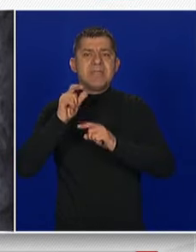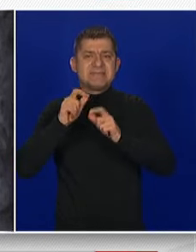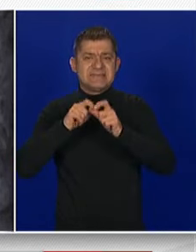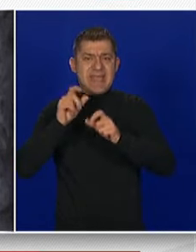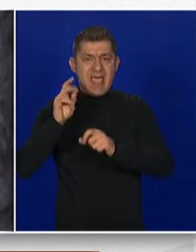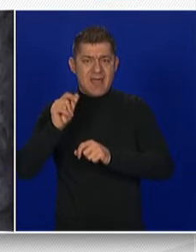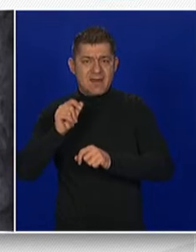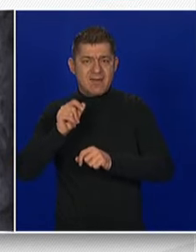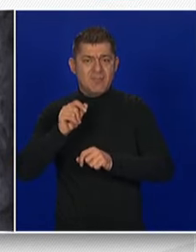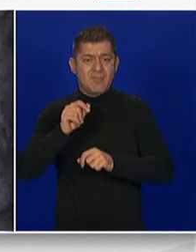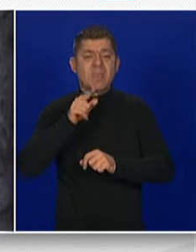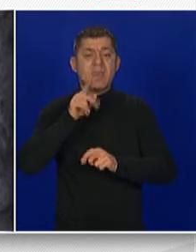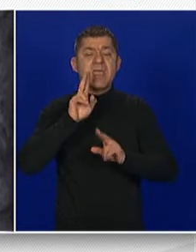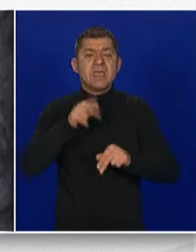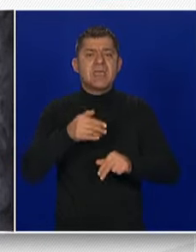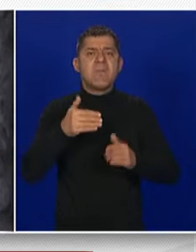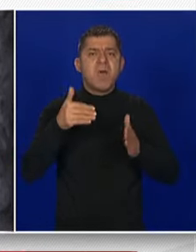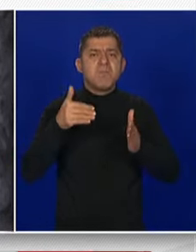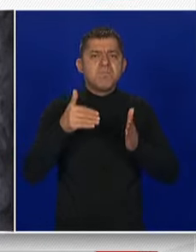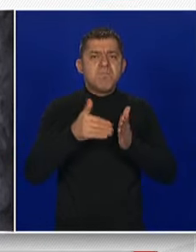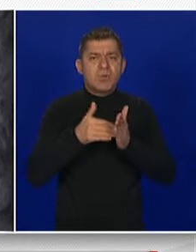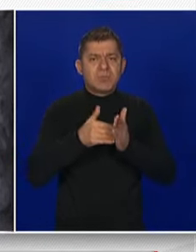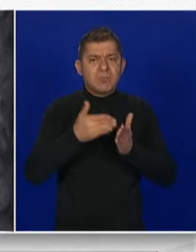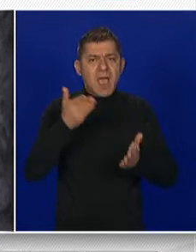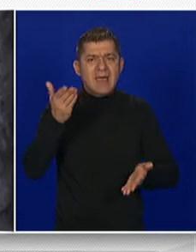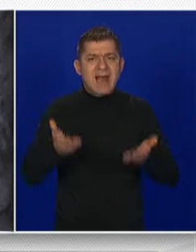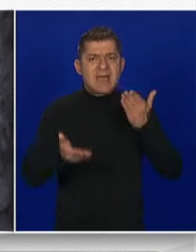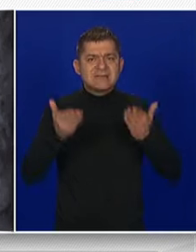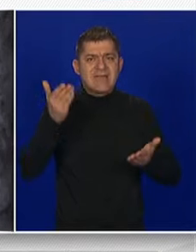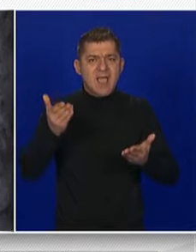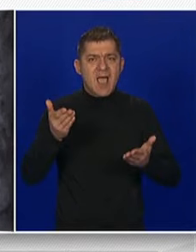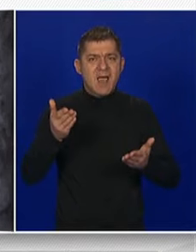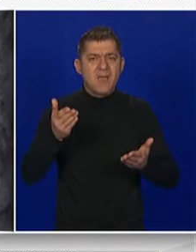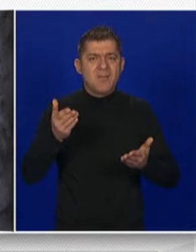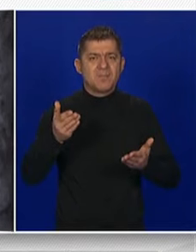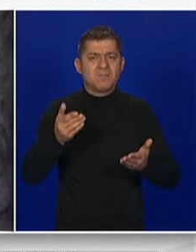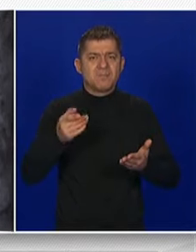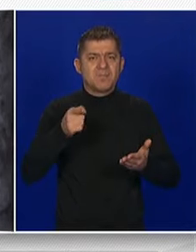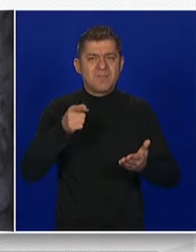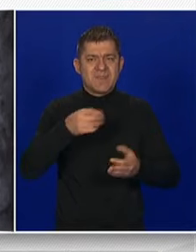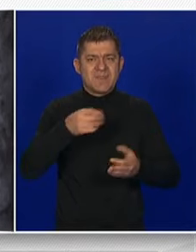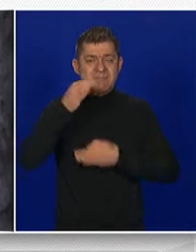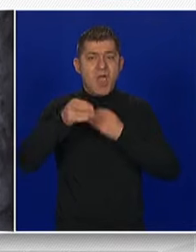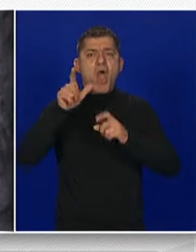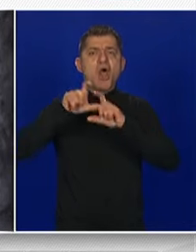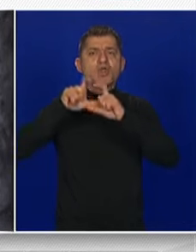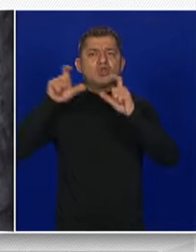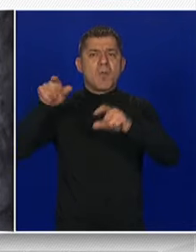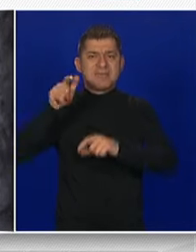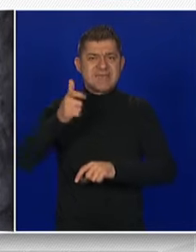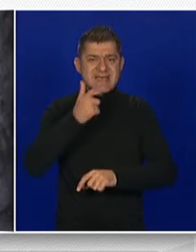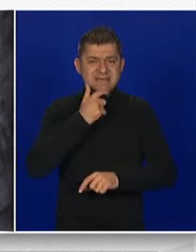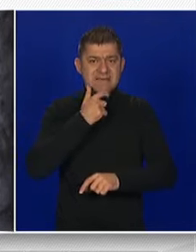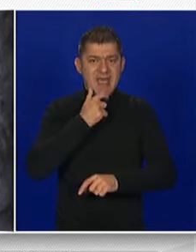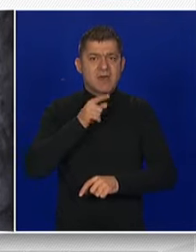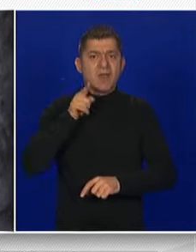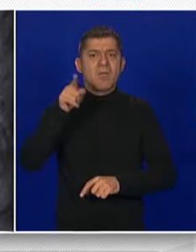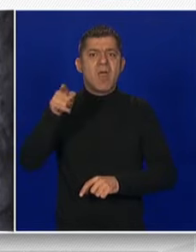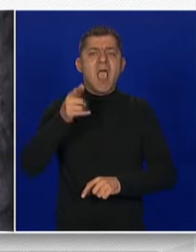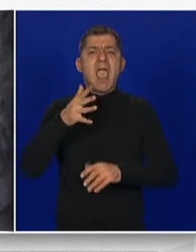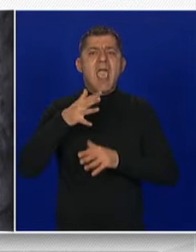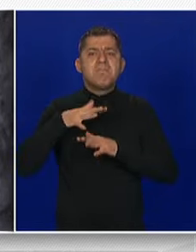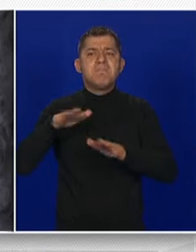postoji više načina upotrebe i moramo jasno uočiti tu razliku. U domovima za starije se to provodi kao